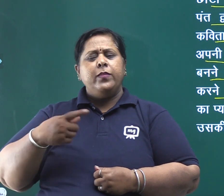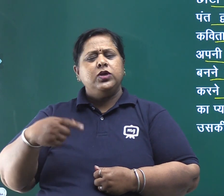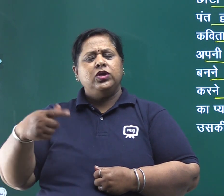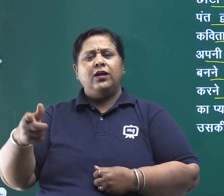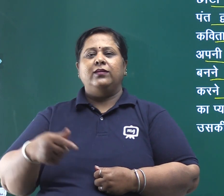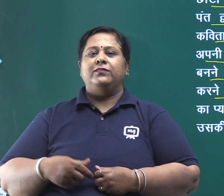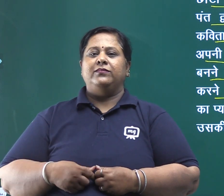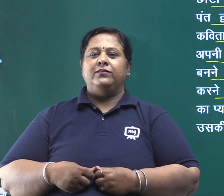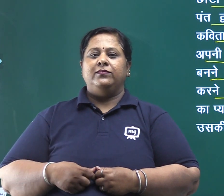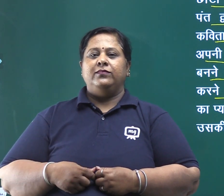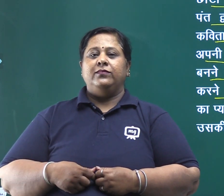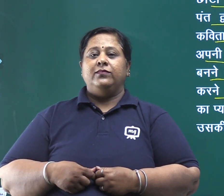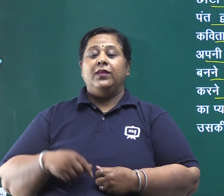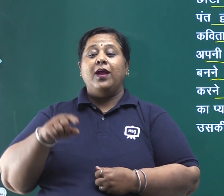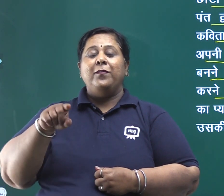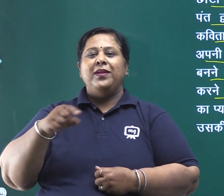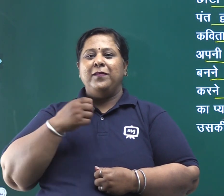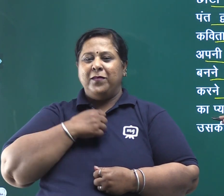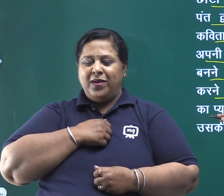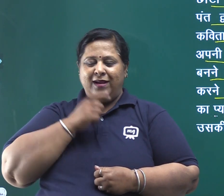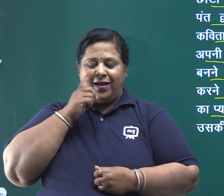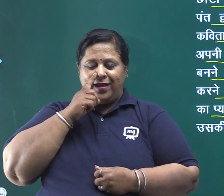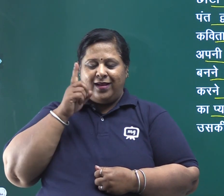सदैव अपनी माँ का प्यार